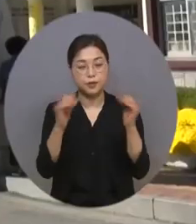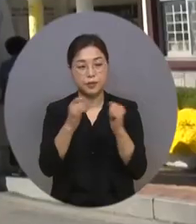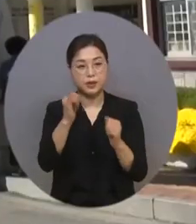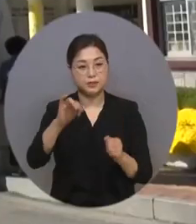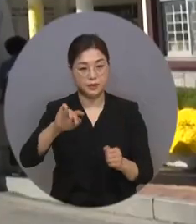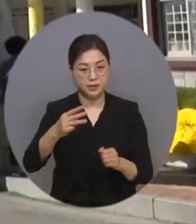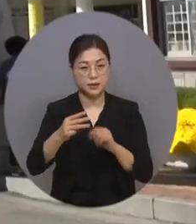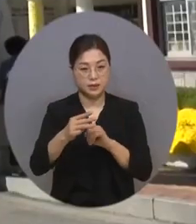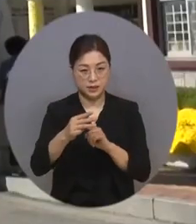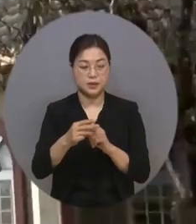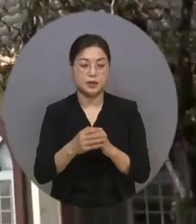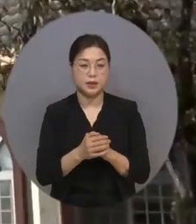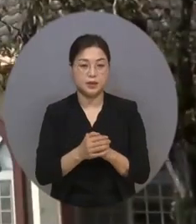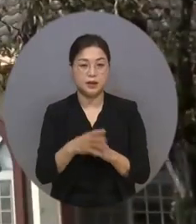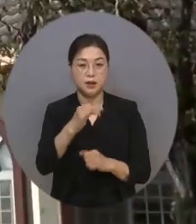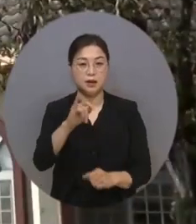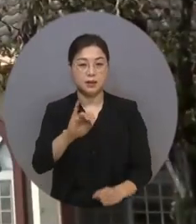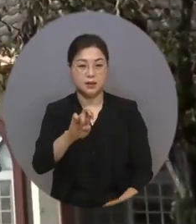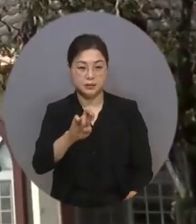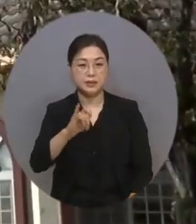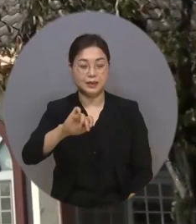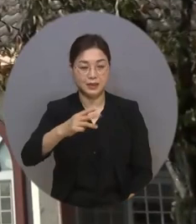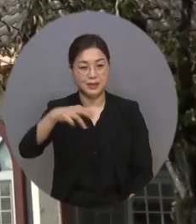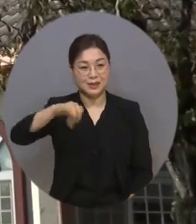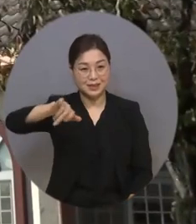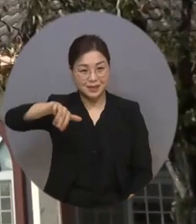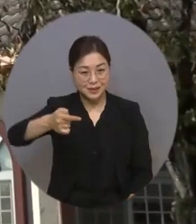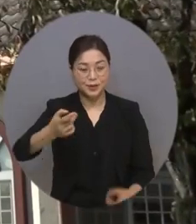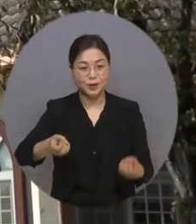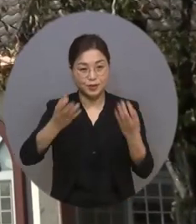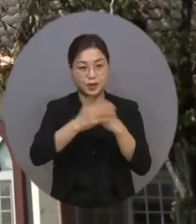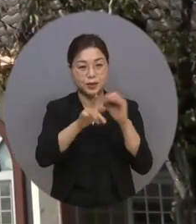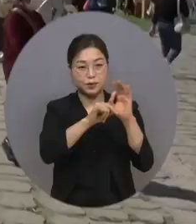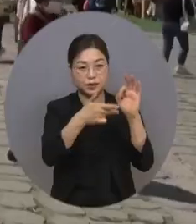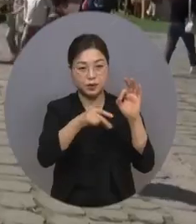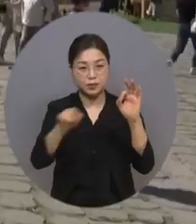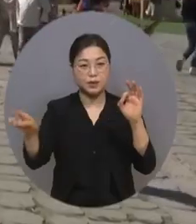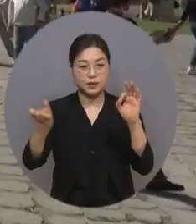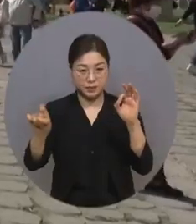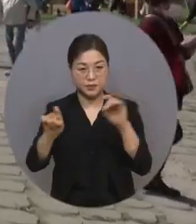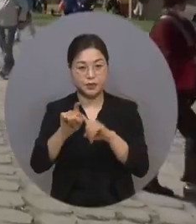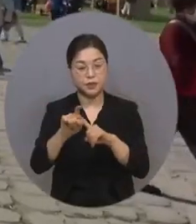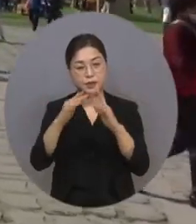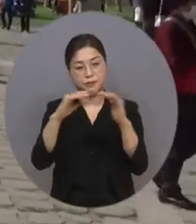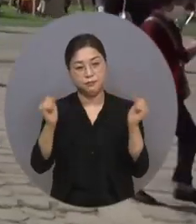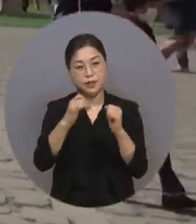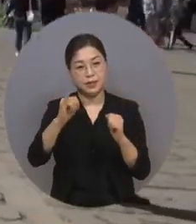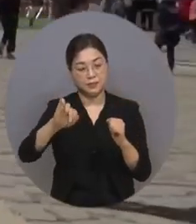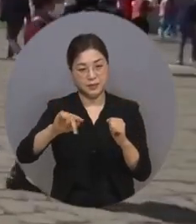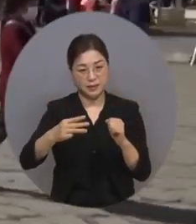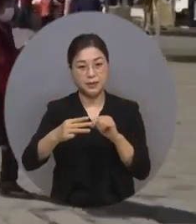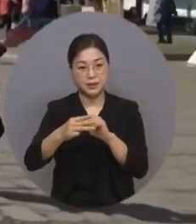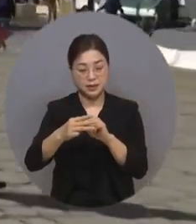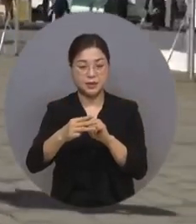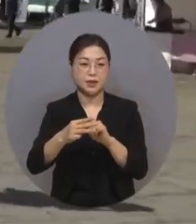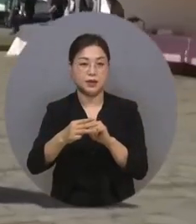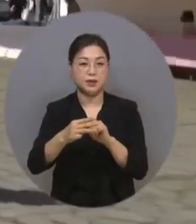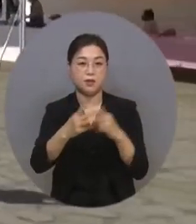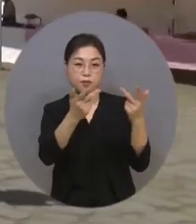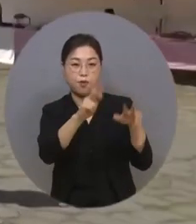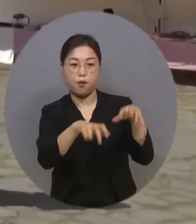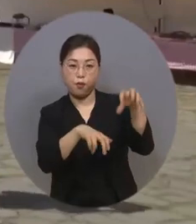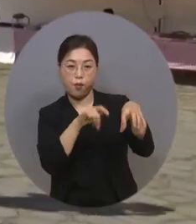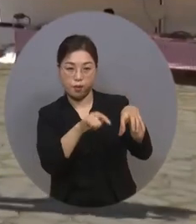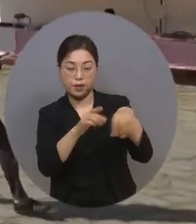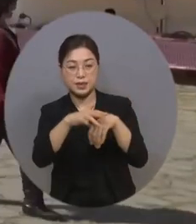임실군에서 임실엔 치즈 축제가 지난 10월 7일부터 10일까지 전북 임실군 임실 치즈 테마파크와